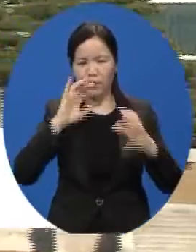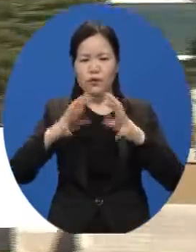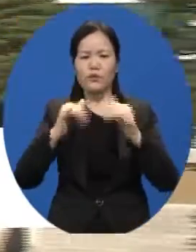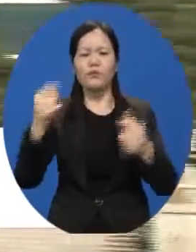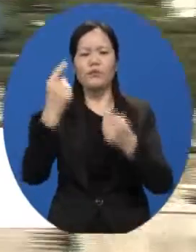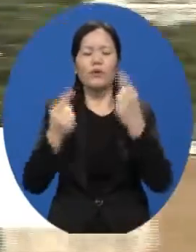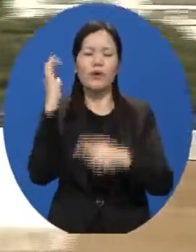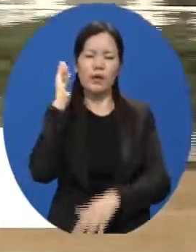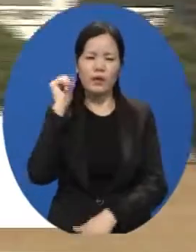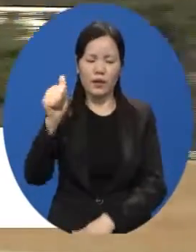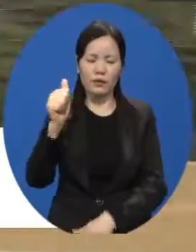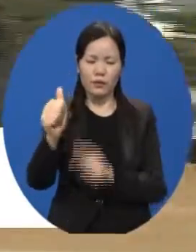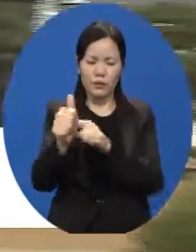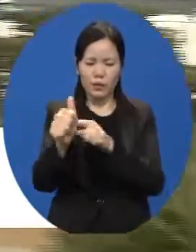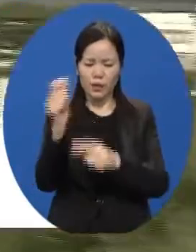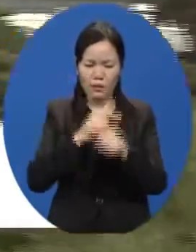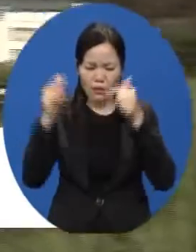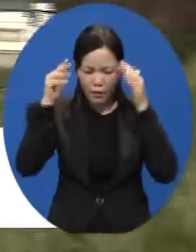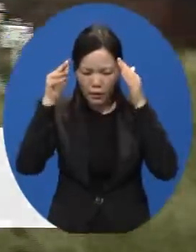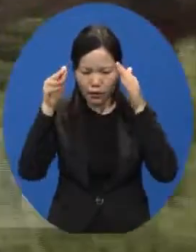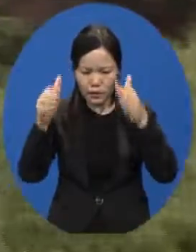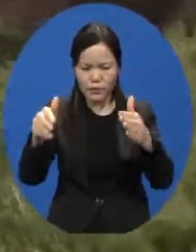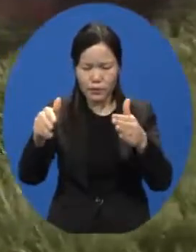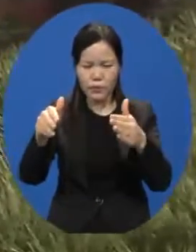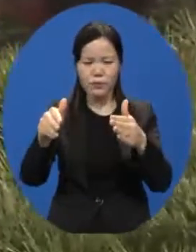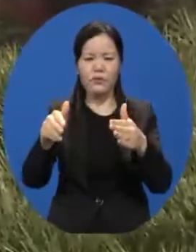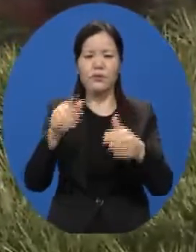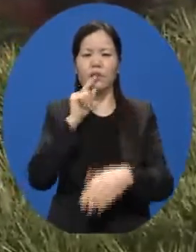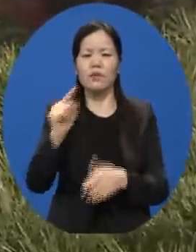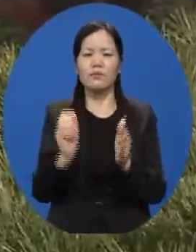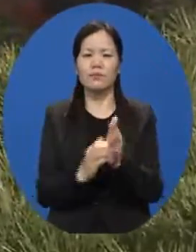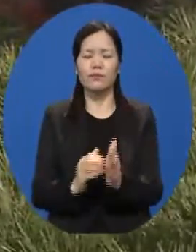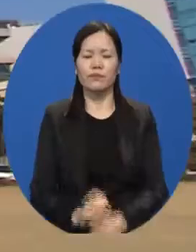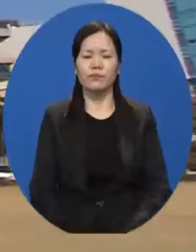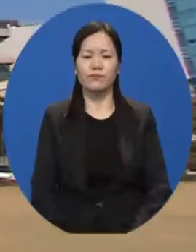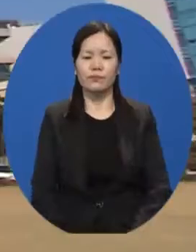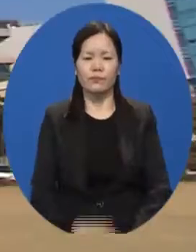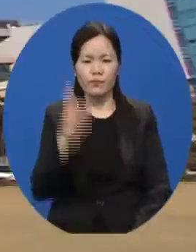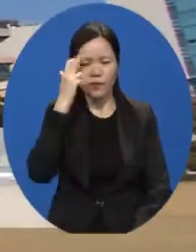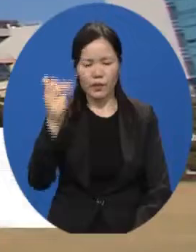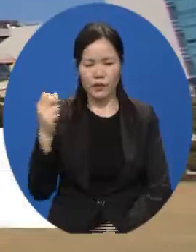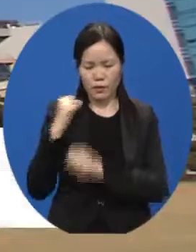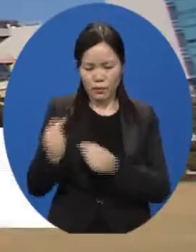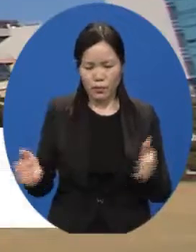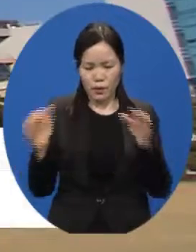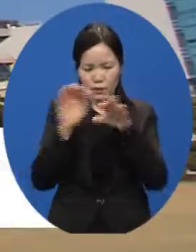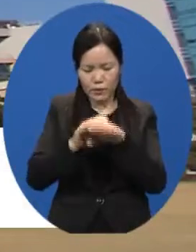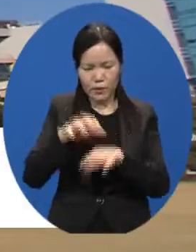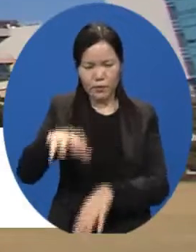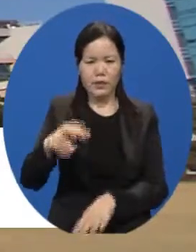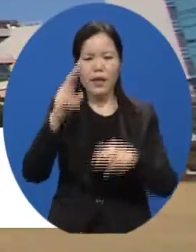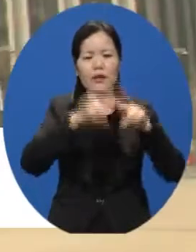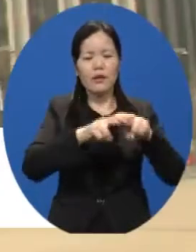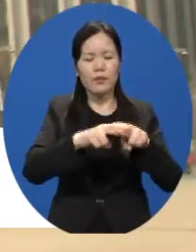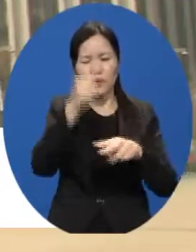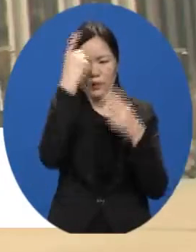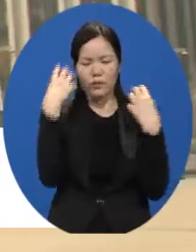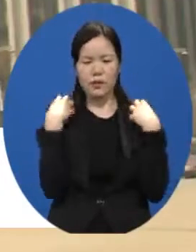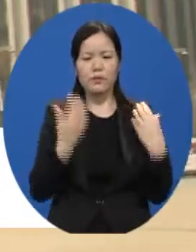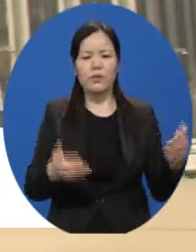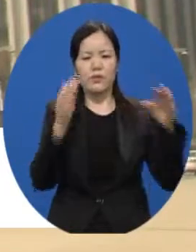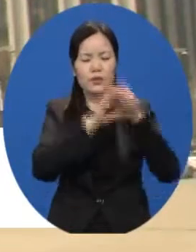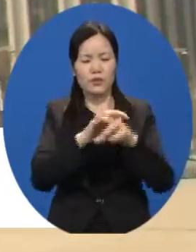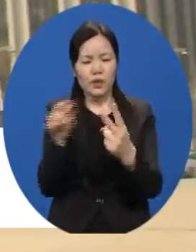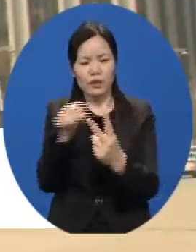국민보다 대통령에 더 집중됐다는 점도 부각했습니다. 용산 국방부 청사와 광화문 정부 서울청사